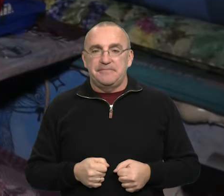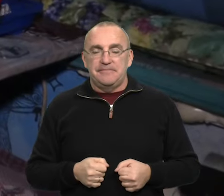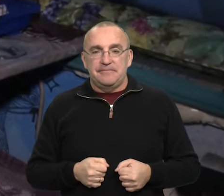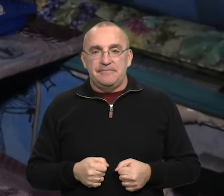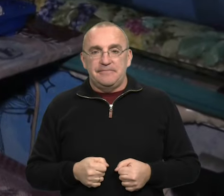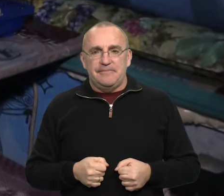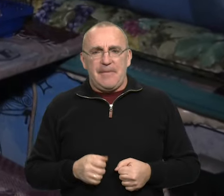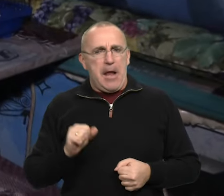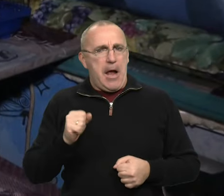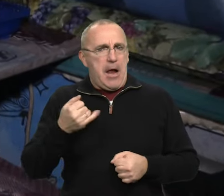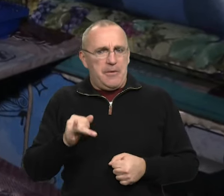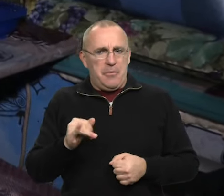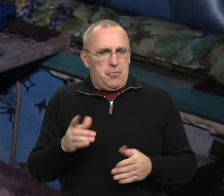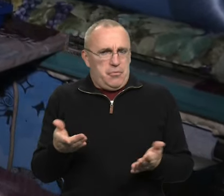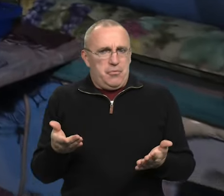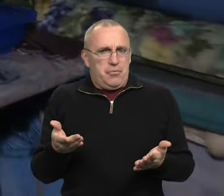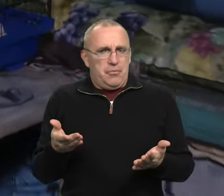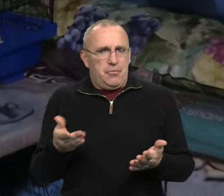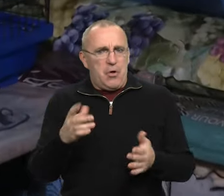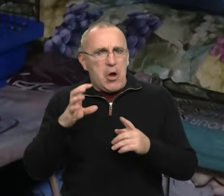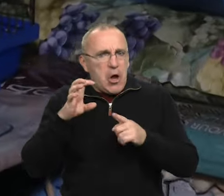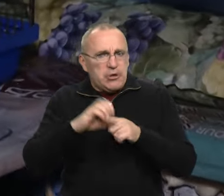ай хти